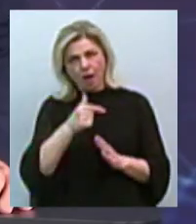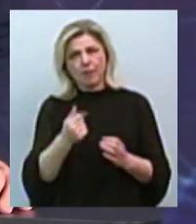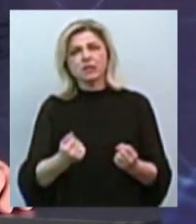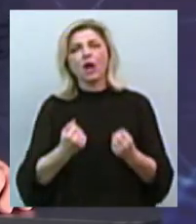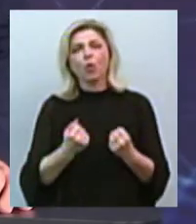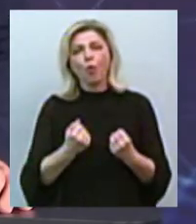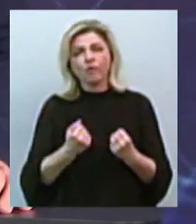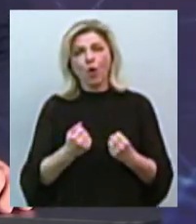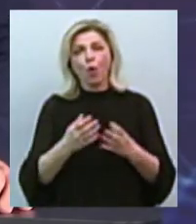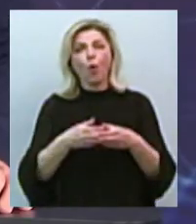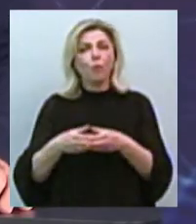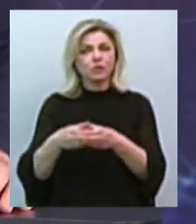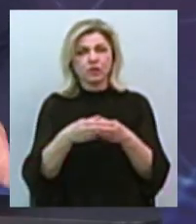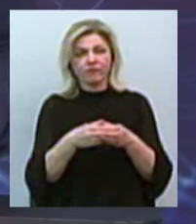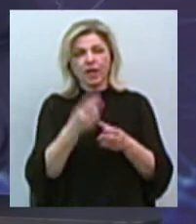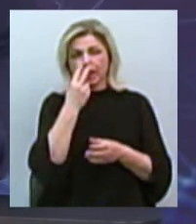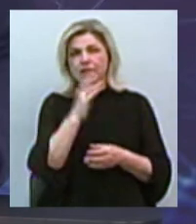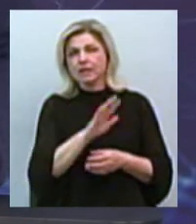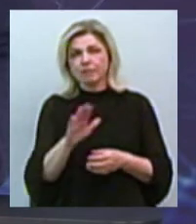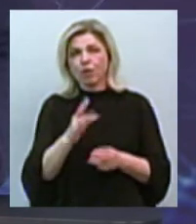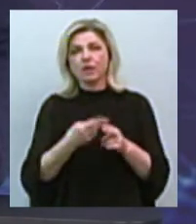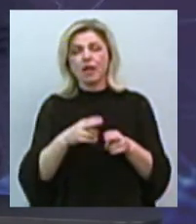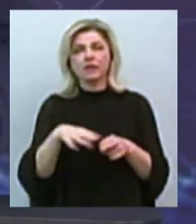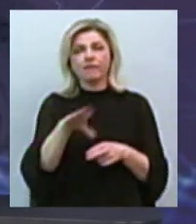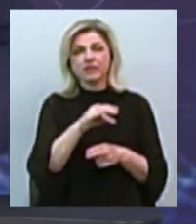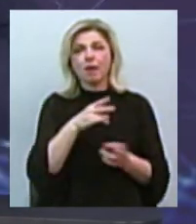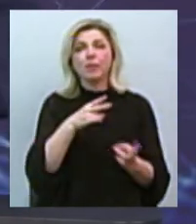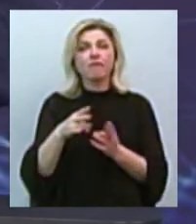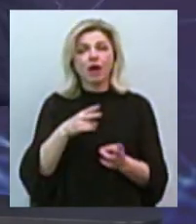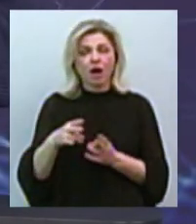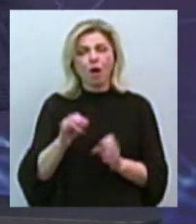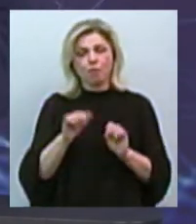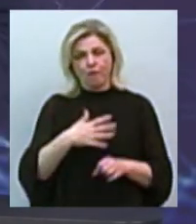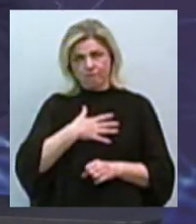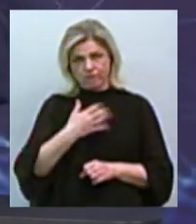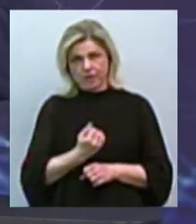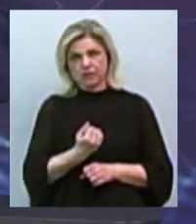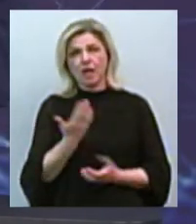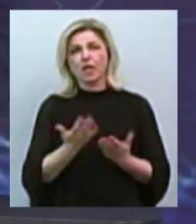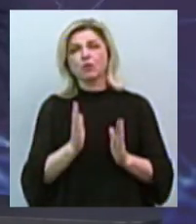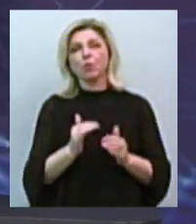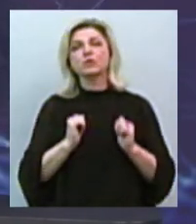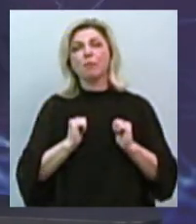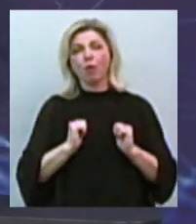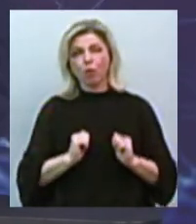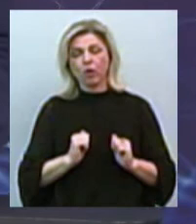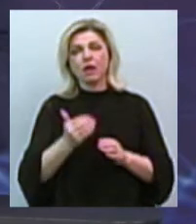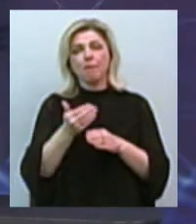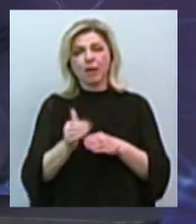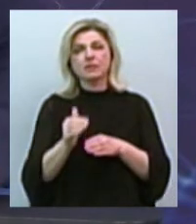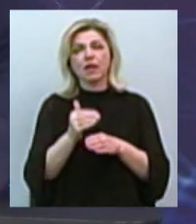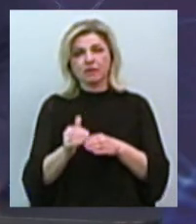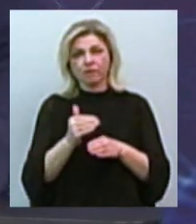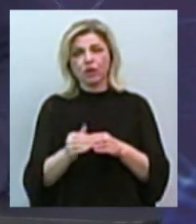общество, невзирая на все вот эти провокации, может выстоять, если оно будет спокойно и последовательно